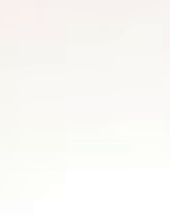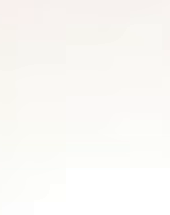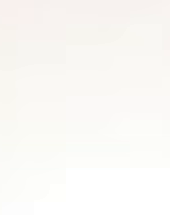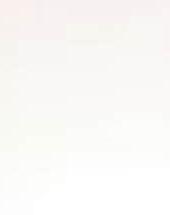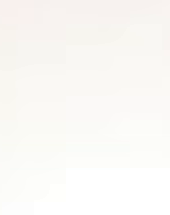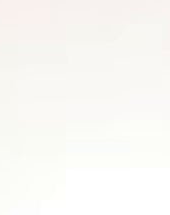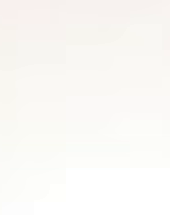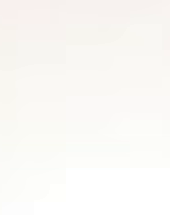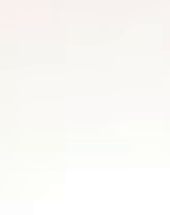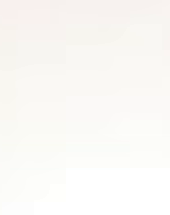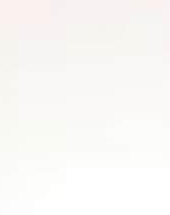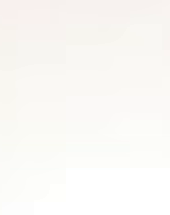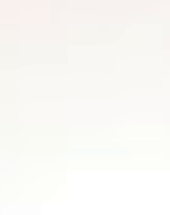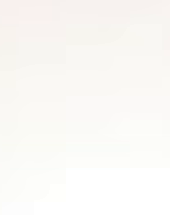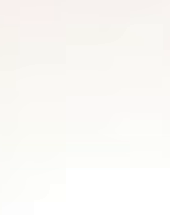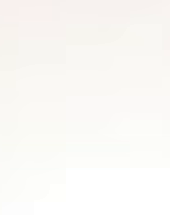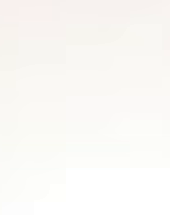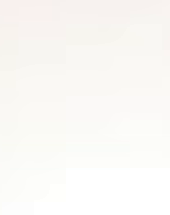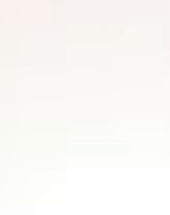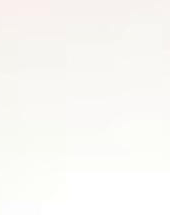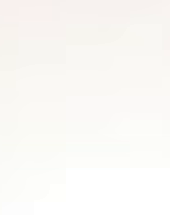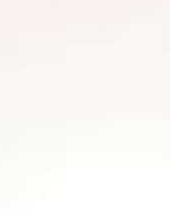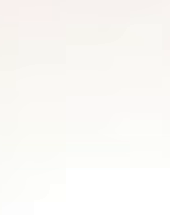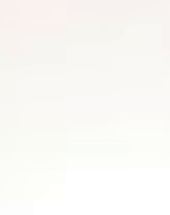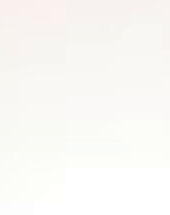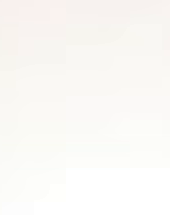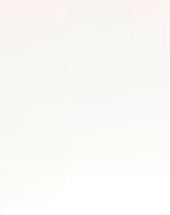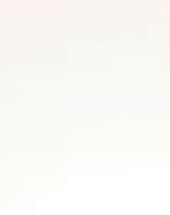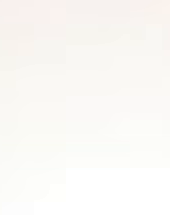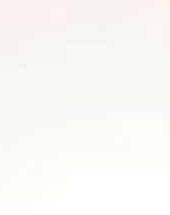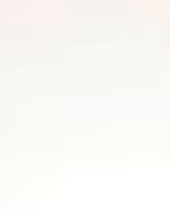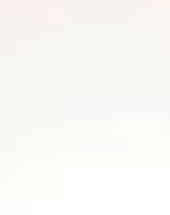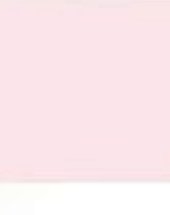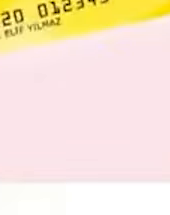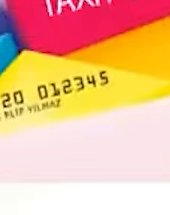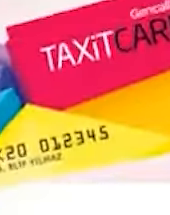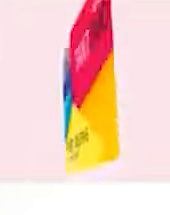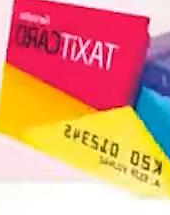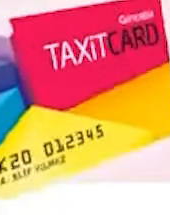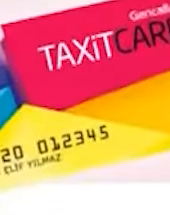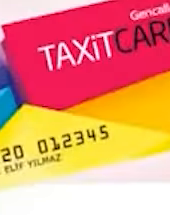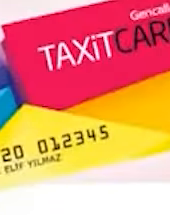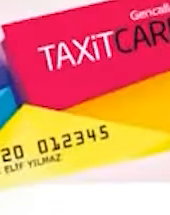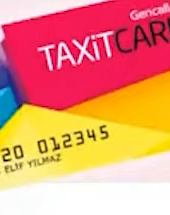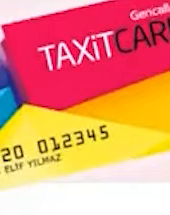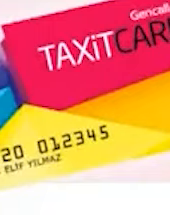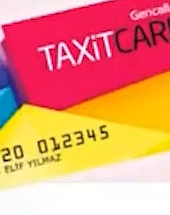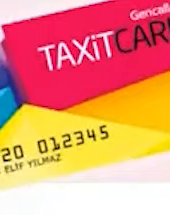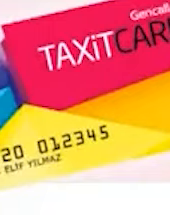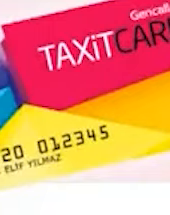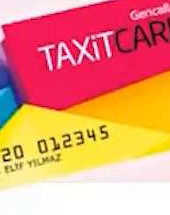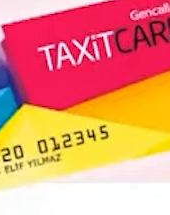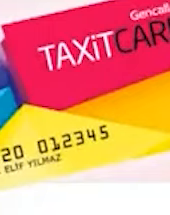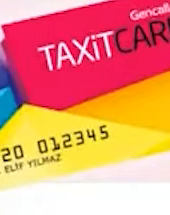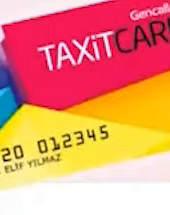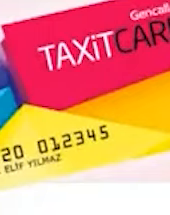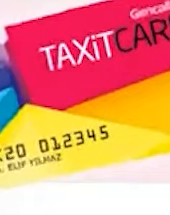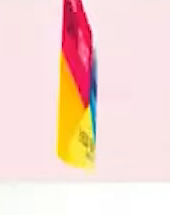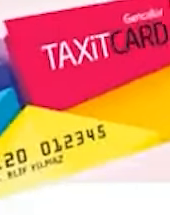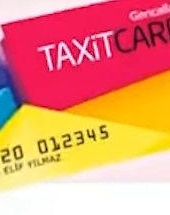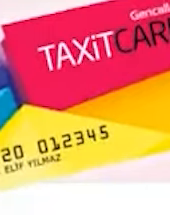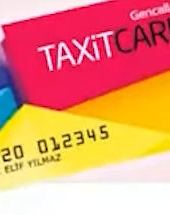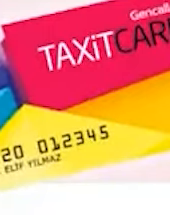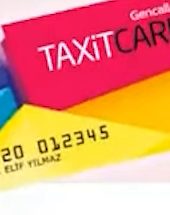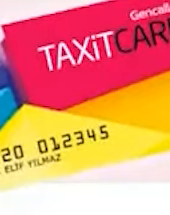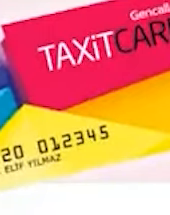içine. Eşim yiyor o şey ketçabı, mayonezi, işte hardalı, cırtı cırtı onları. Ya, kumpir de aslında faydalı bir yiyecek. Evet. Ama